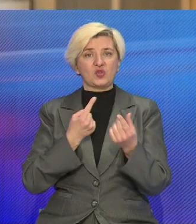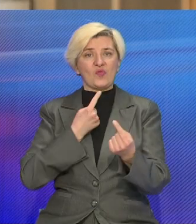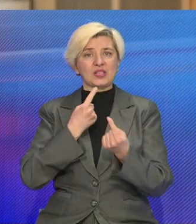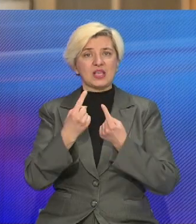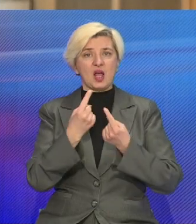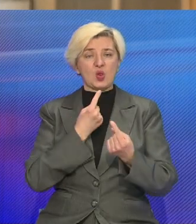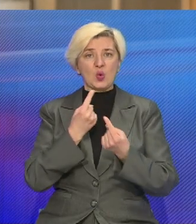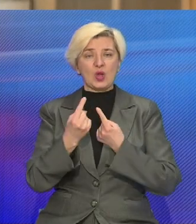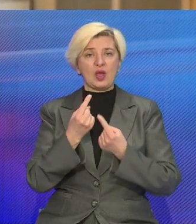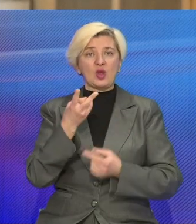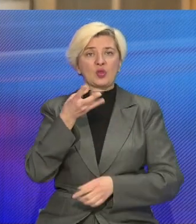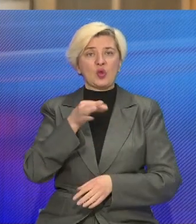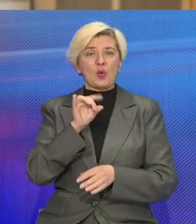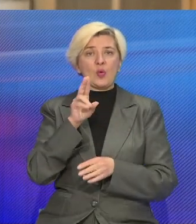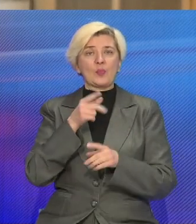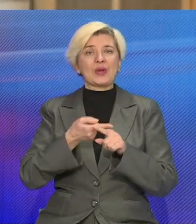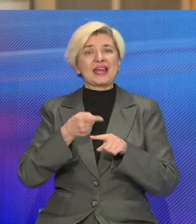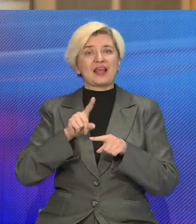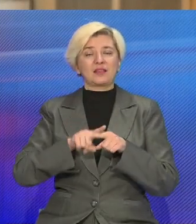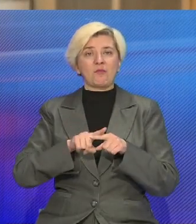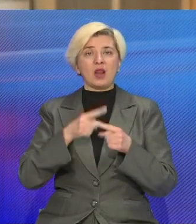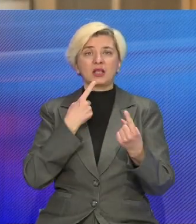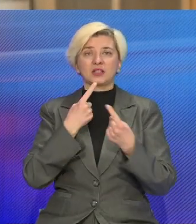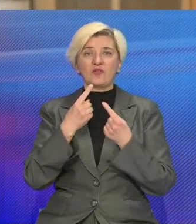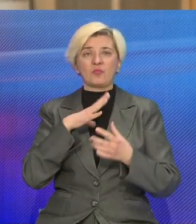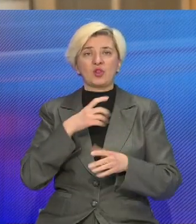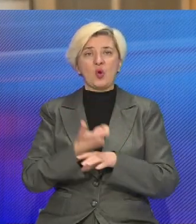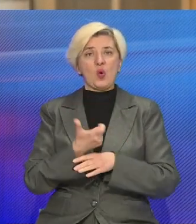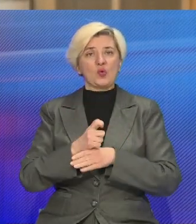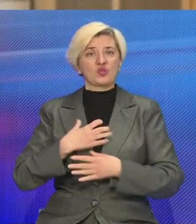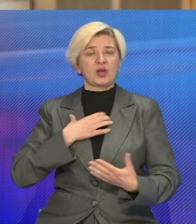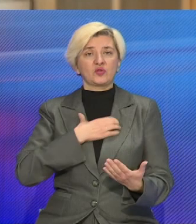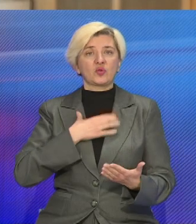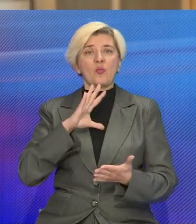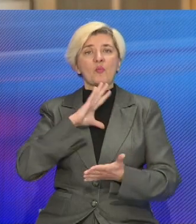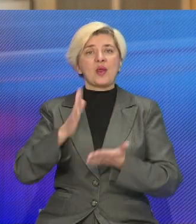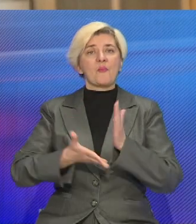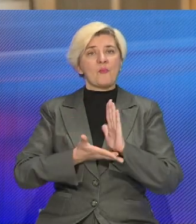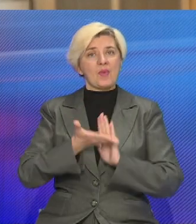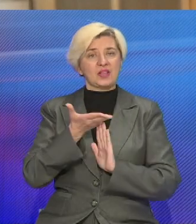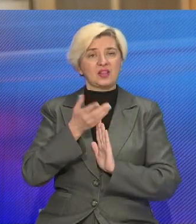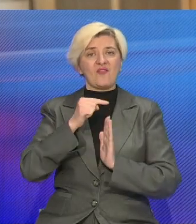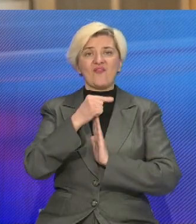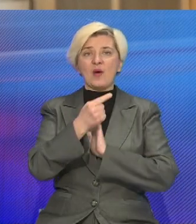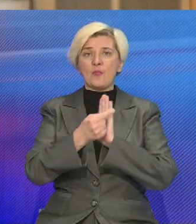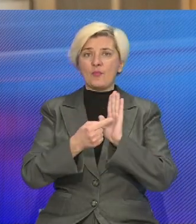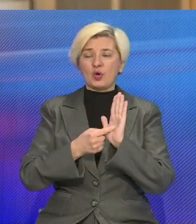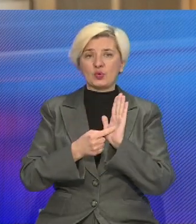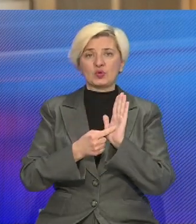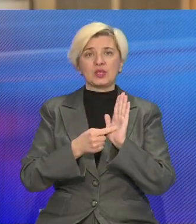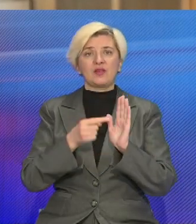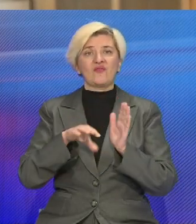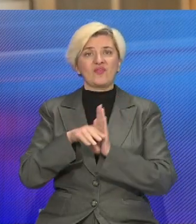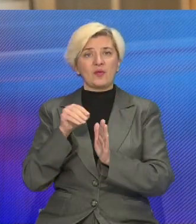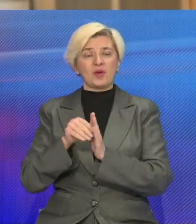при этом разговор оказался очень конструктивным. Были подняты вопросы не только выборов предстоящих, необходимости прийти